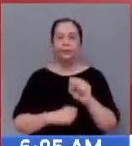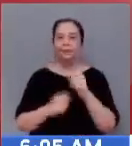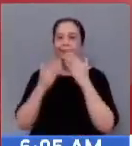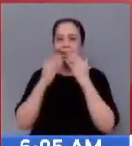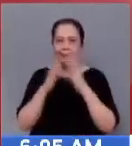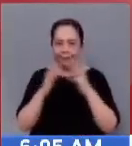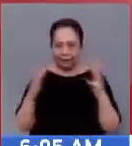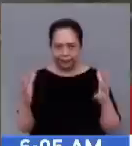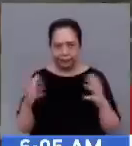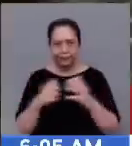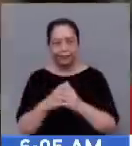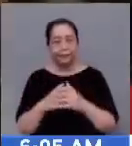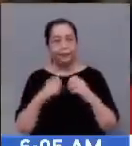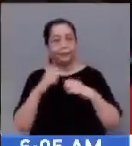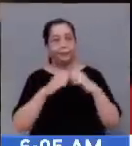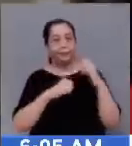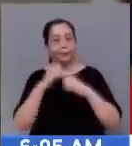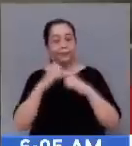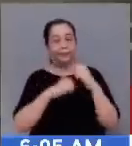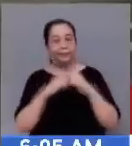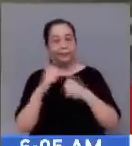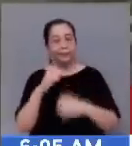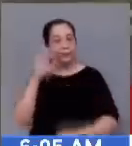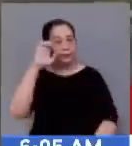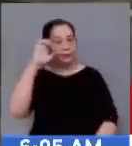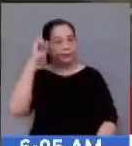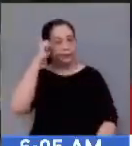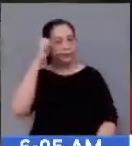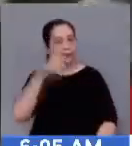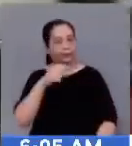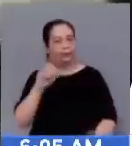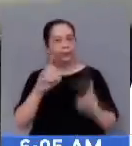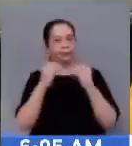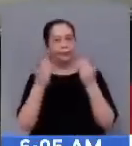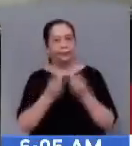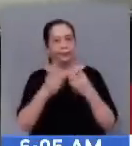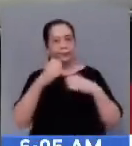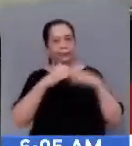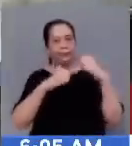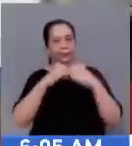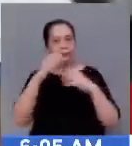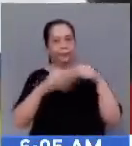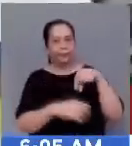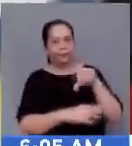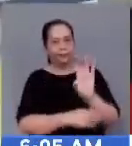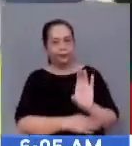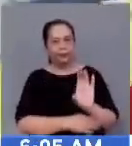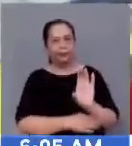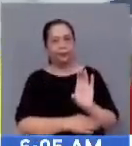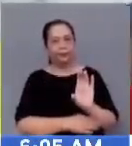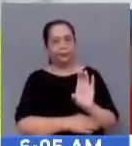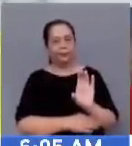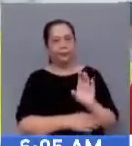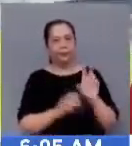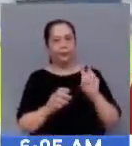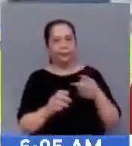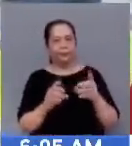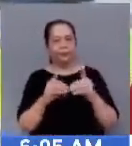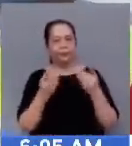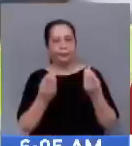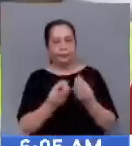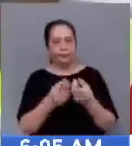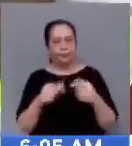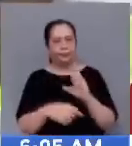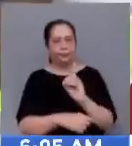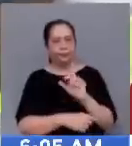Si Engineer Eduardo Santos, siya yung district engineer ng Quezon City, second district ng